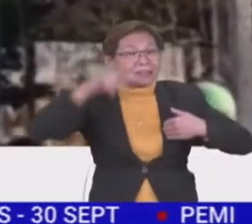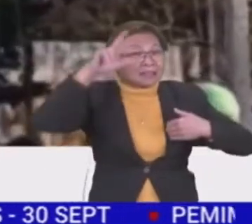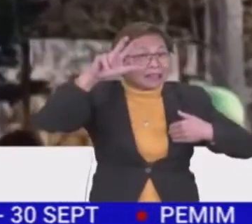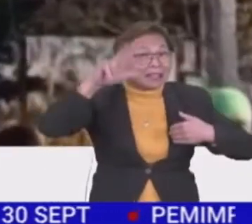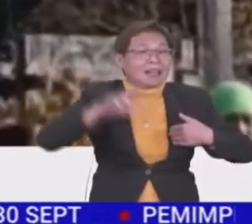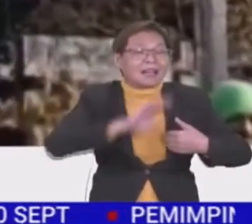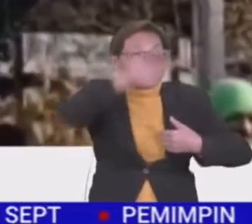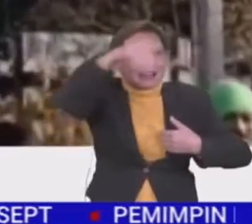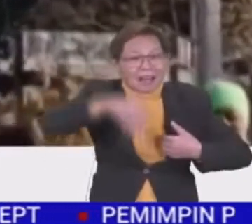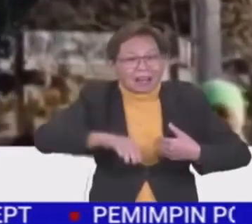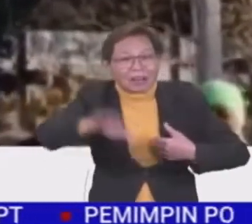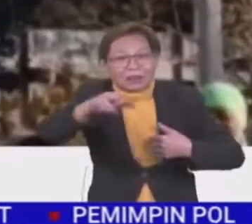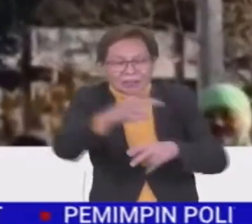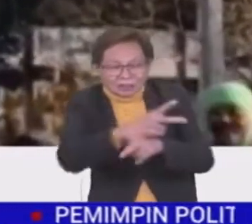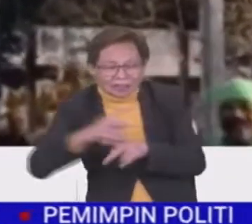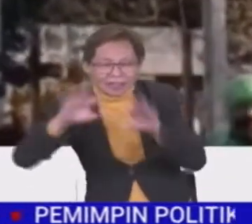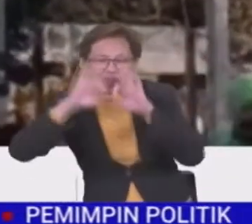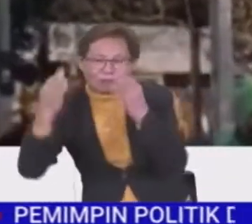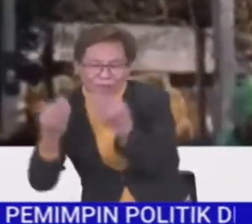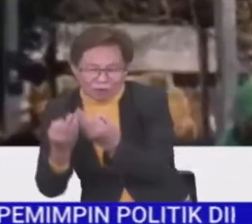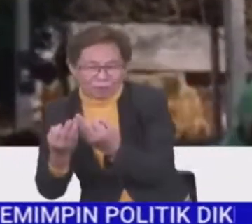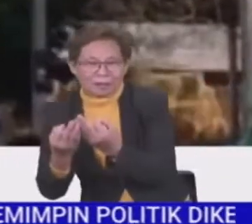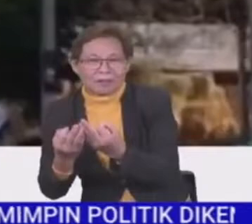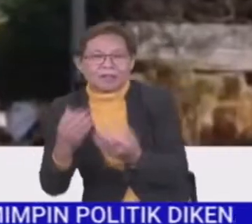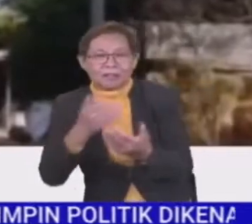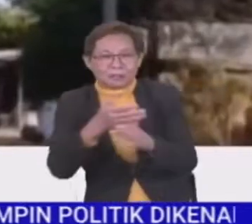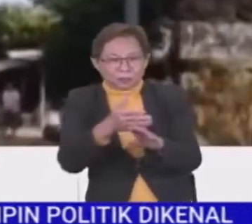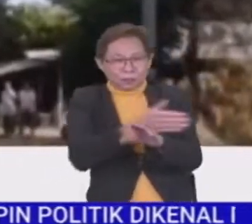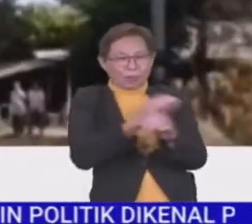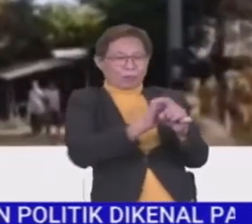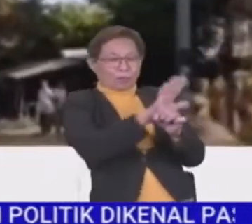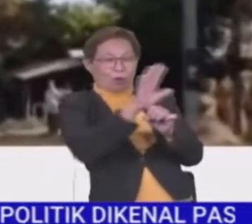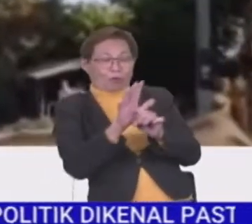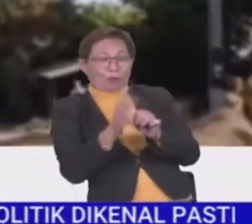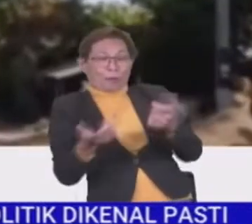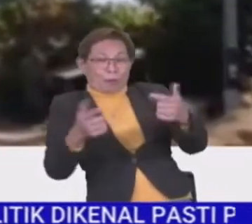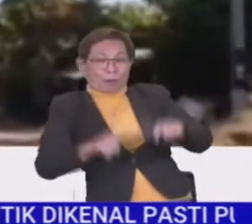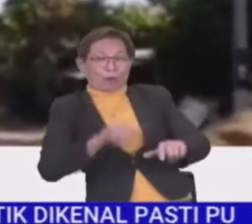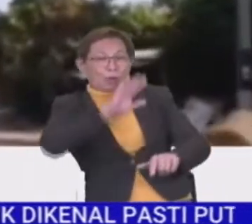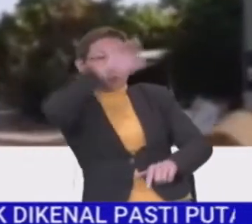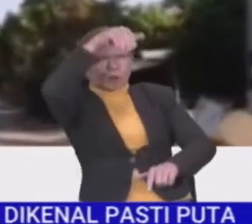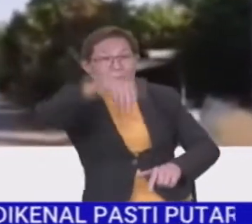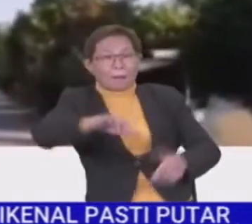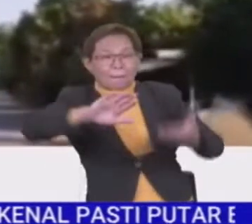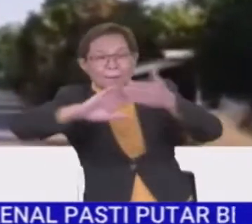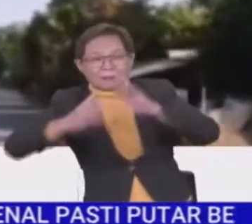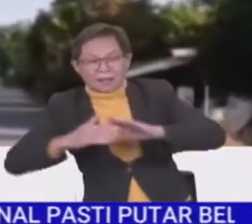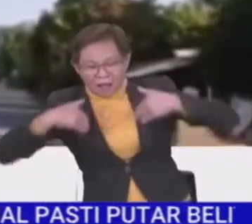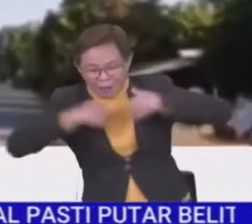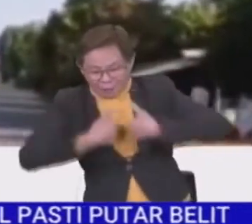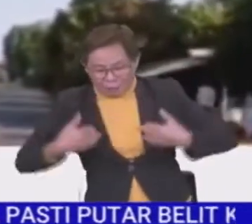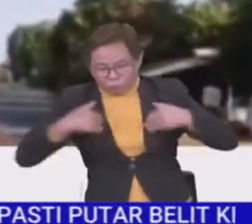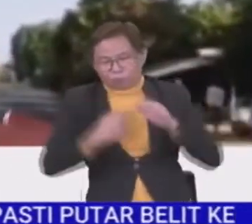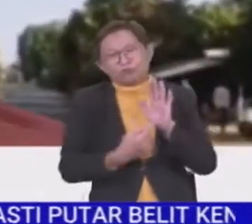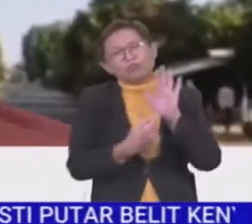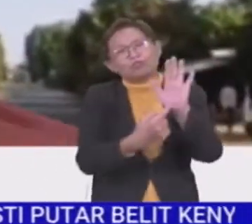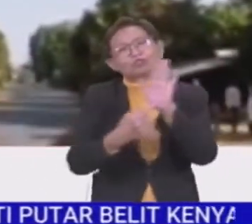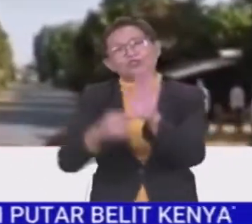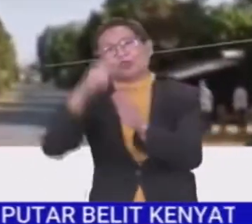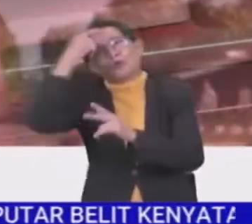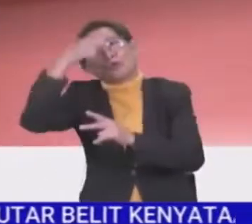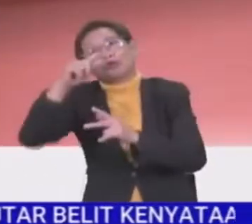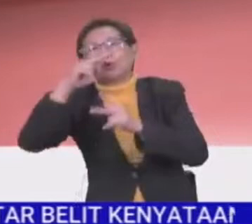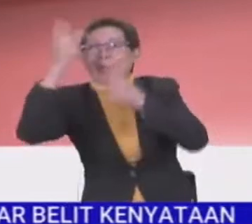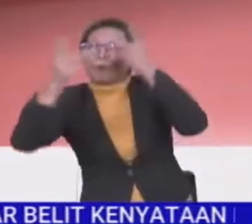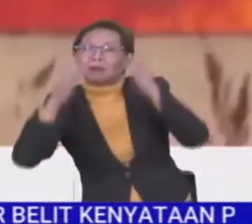ekor gajah dijaga keluarga tersebut. Sebelum COVID-19 melanda, gajah berkenaan dijadikan haiwan pertunjukan kepada